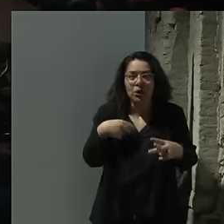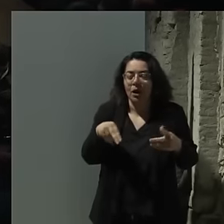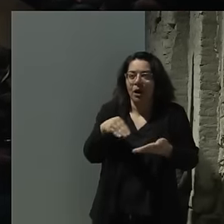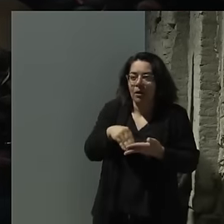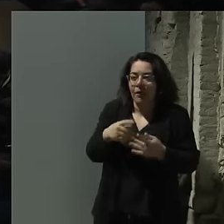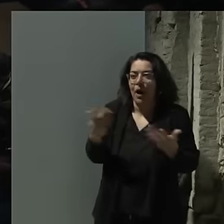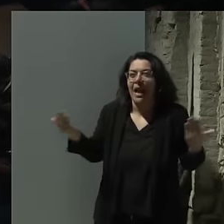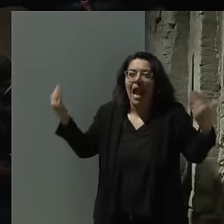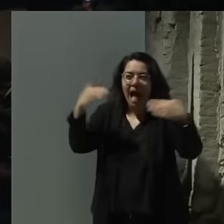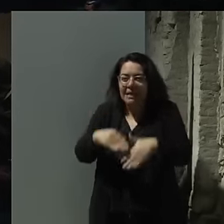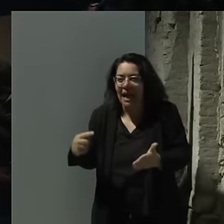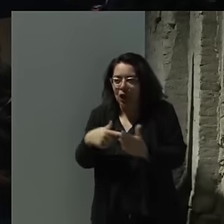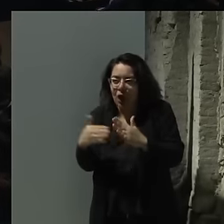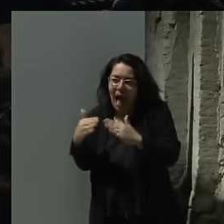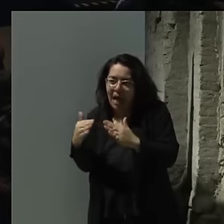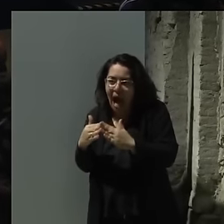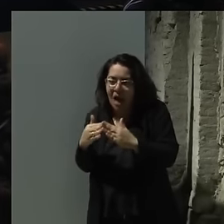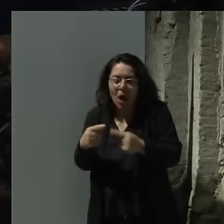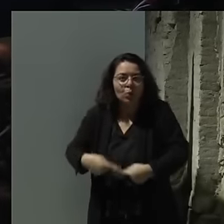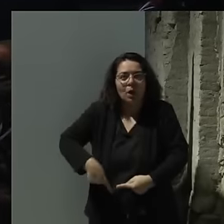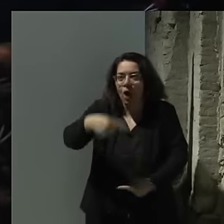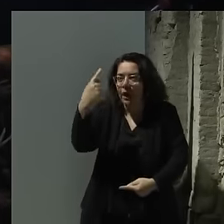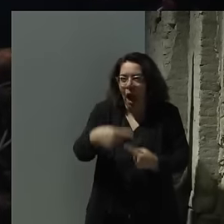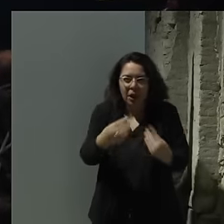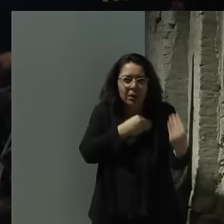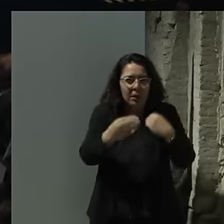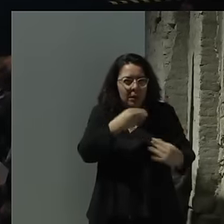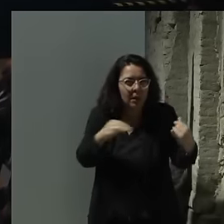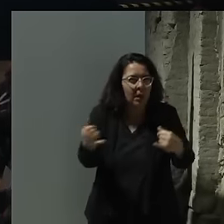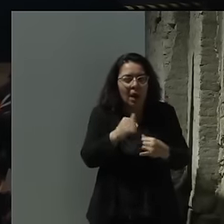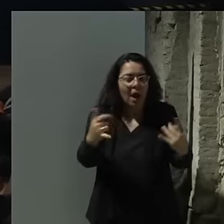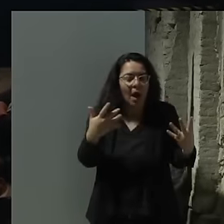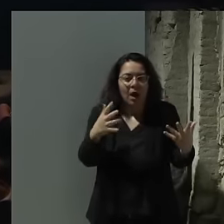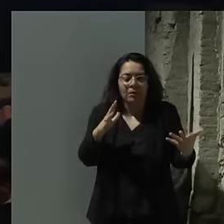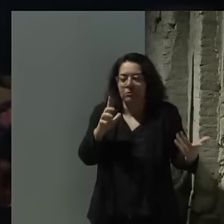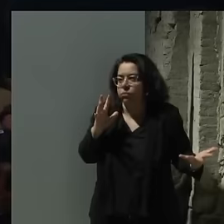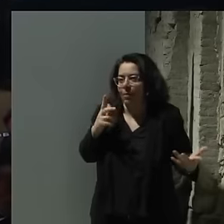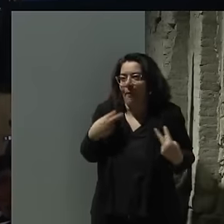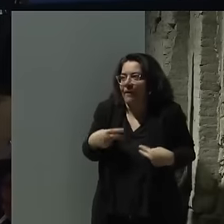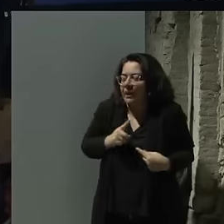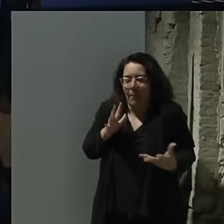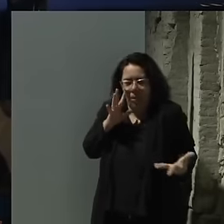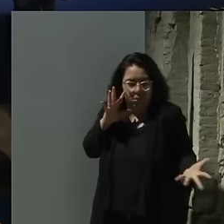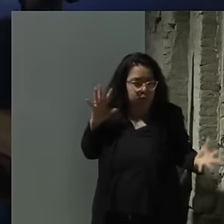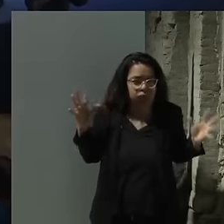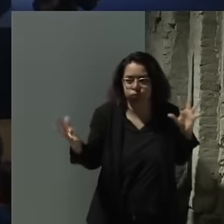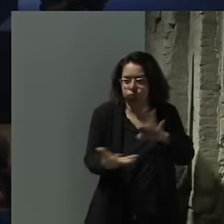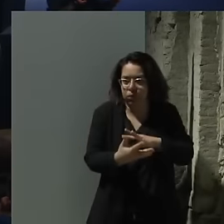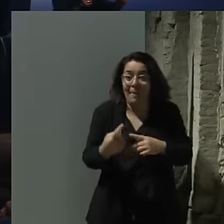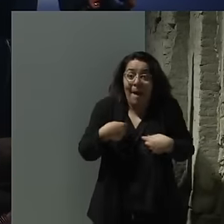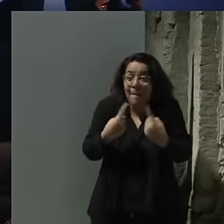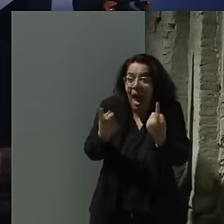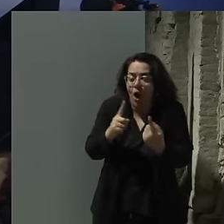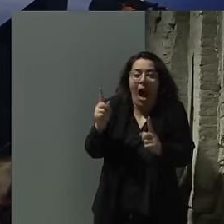alle 9 più o meno, ti stravolge la vita. Non solo a te, ai familiari, ai genitori, gli